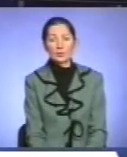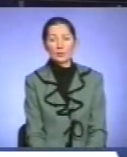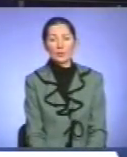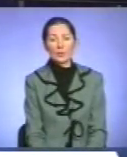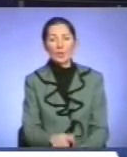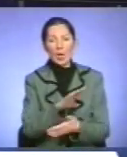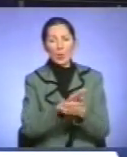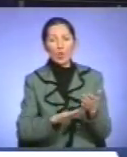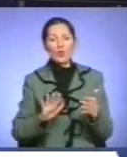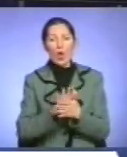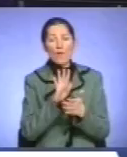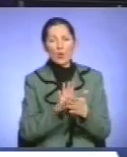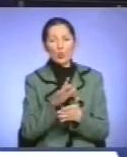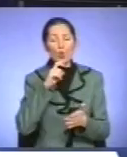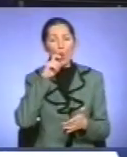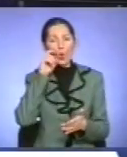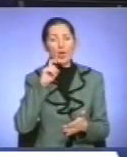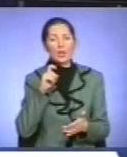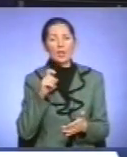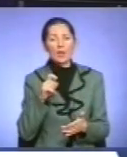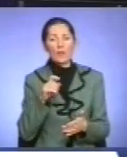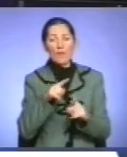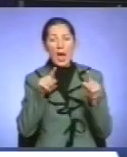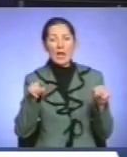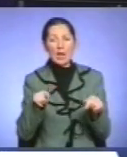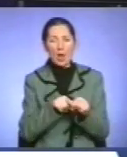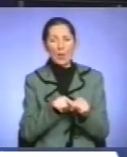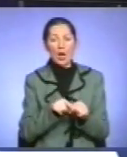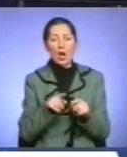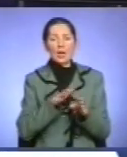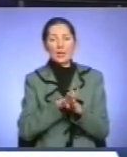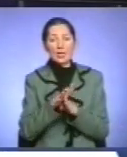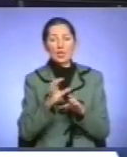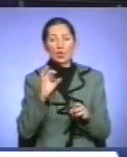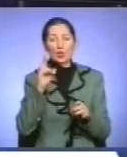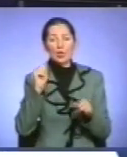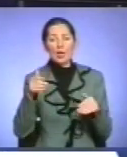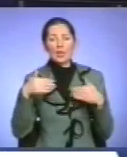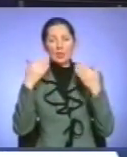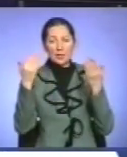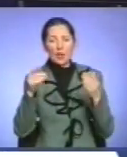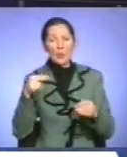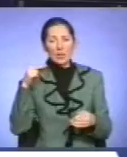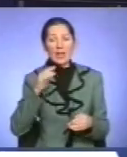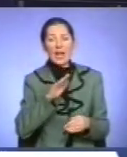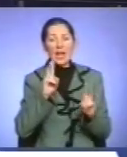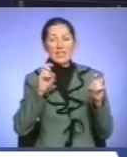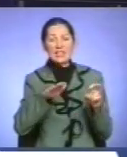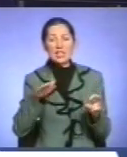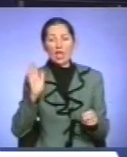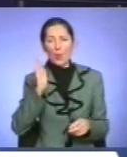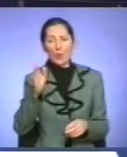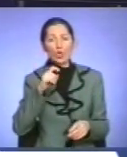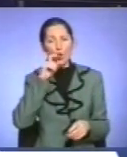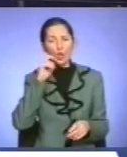І ми продовжуємо випуск. В Україні у рамках реалізації соціальних ініціатив президента України Віктора Януковича «Діти – майбутнє України»